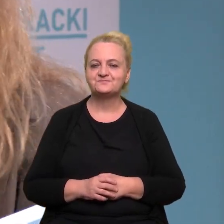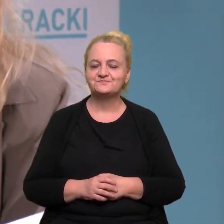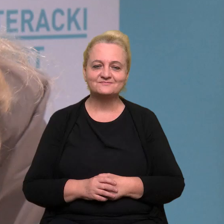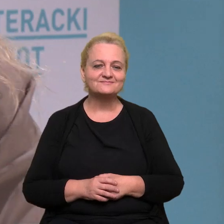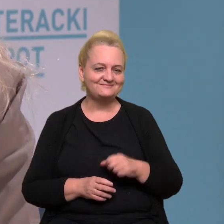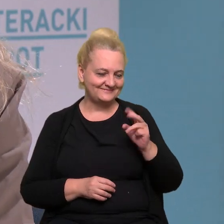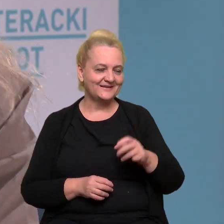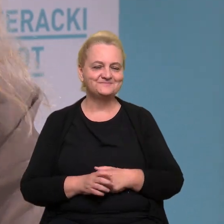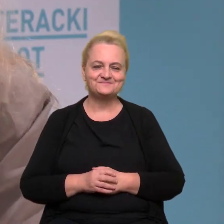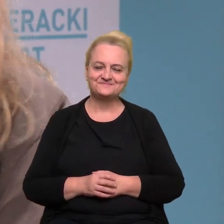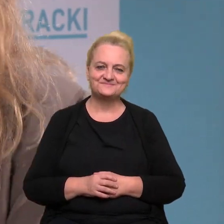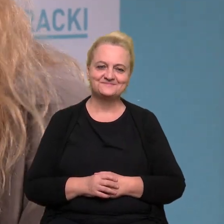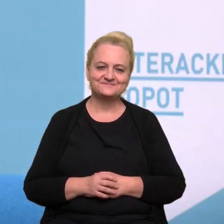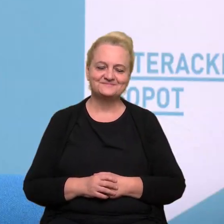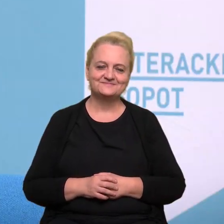Zdecydowanie.